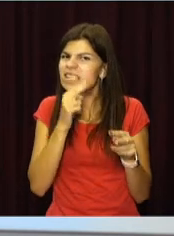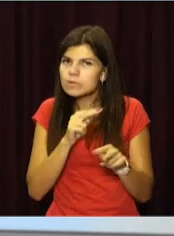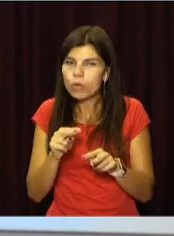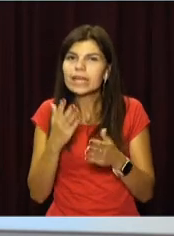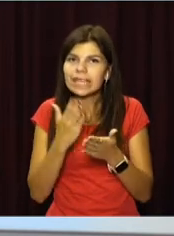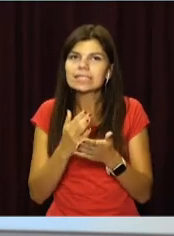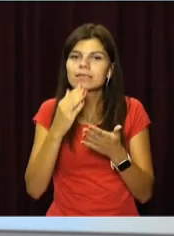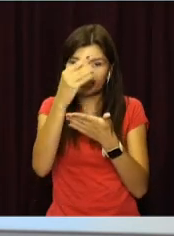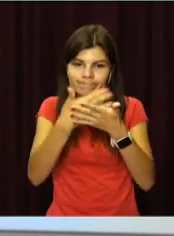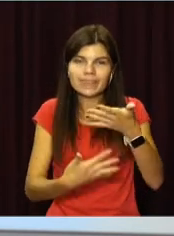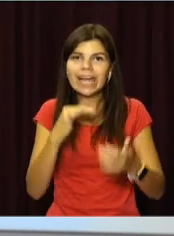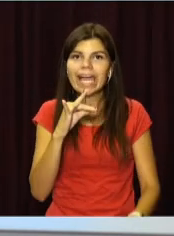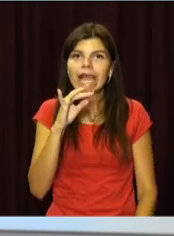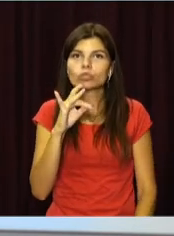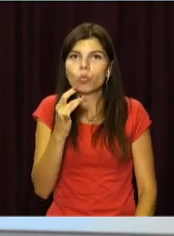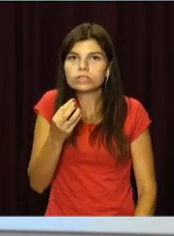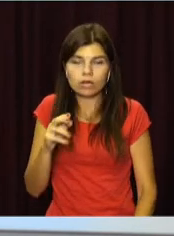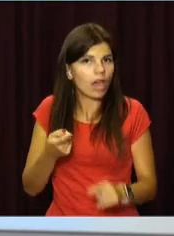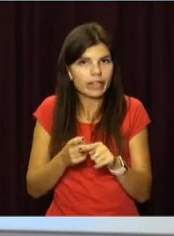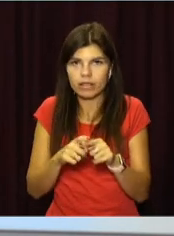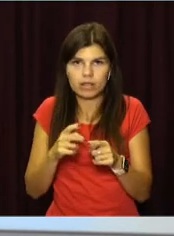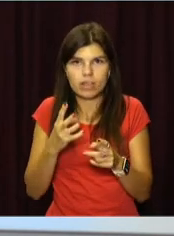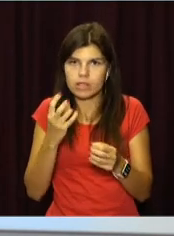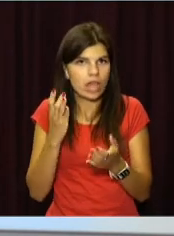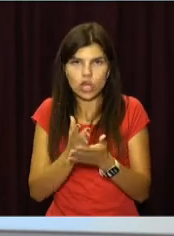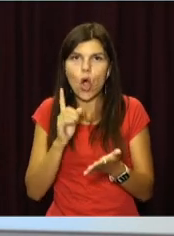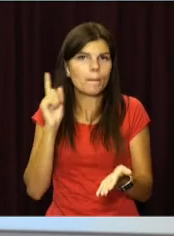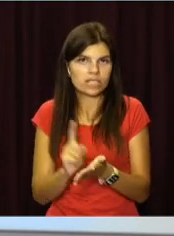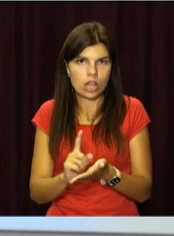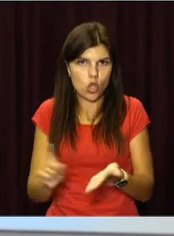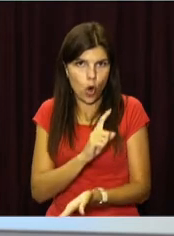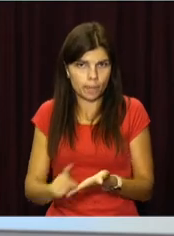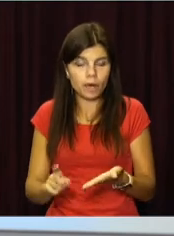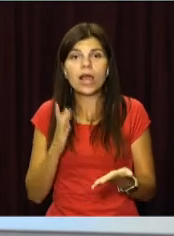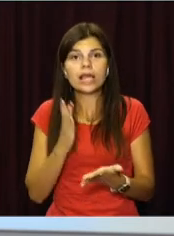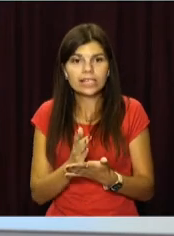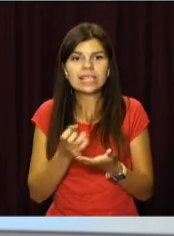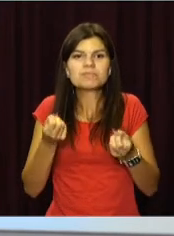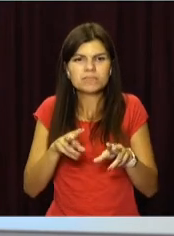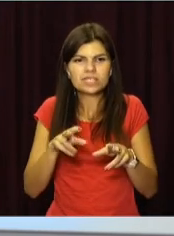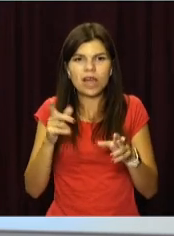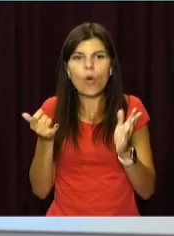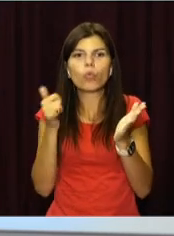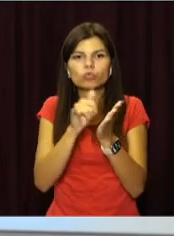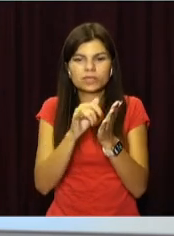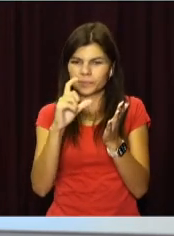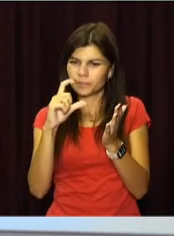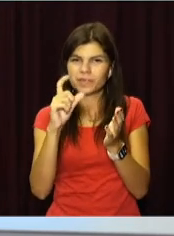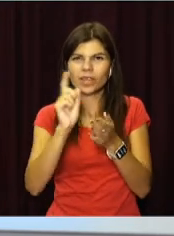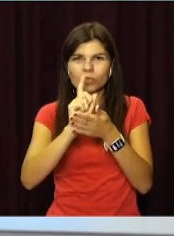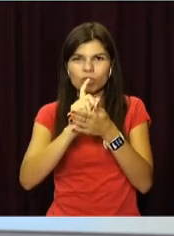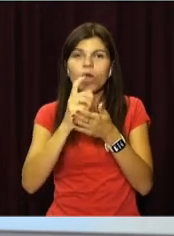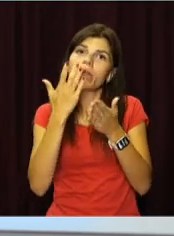есть инструкции, и это совершенно не является обязательной нормой. Есть приборчик, который устанавливает